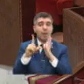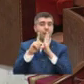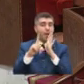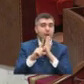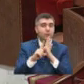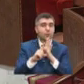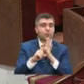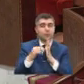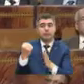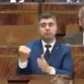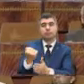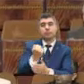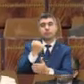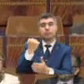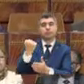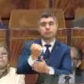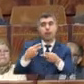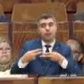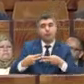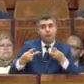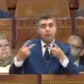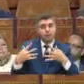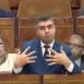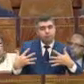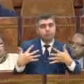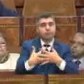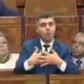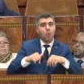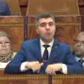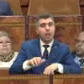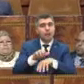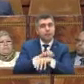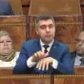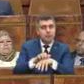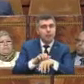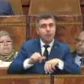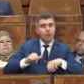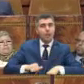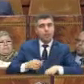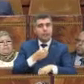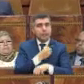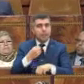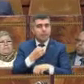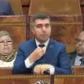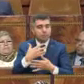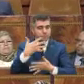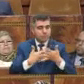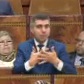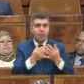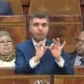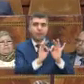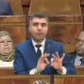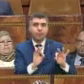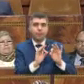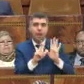كننتظروه سنه هذه، هذا المرسوم اللي كيجمع بين الوزاره ديالكم مع وزاره الداخليه باش تولي توظف الجامعات الترابيه، اين هو هذا المرسوم السيد الوزير؟